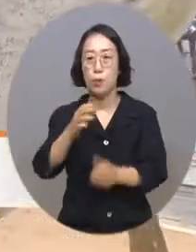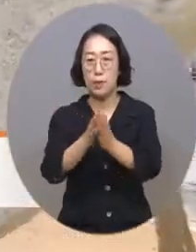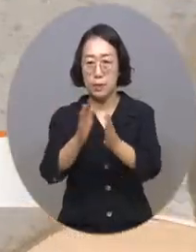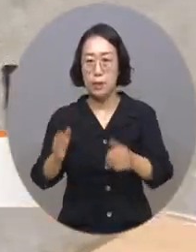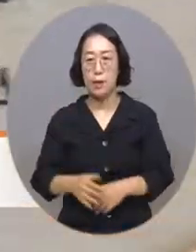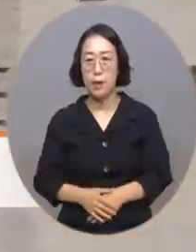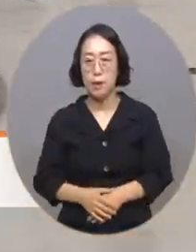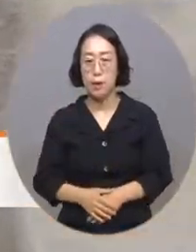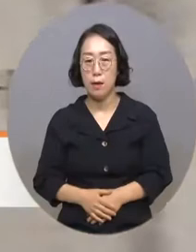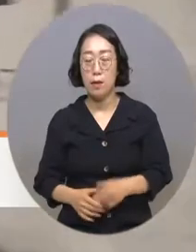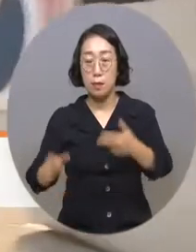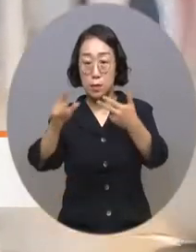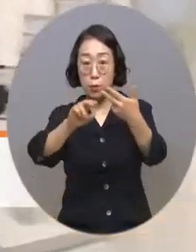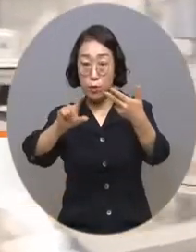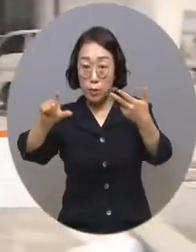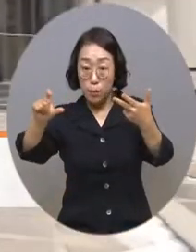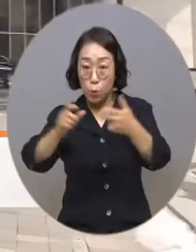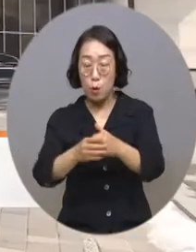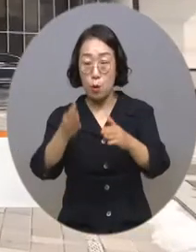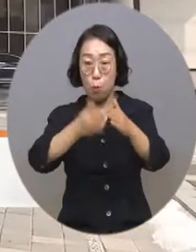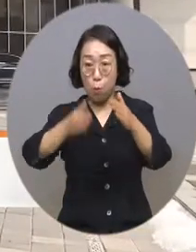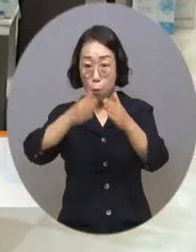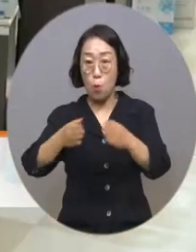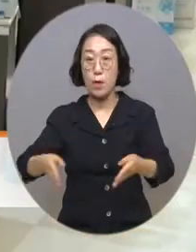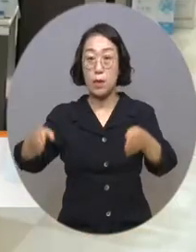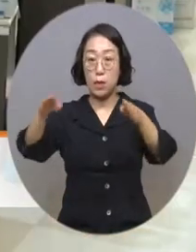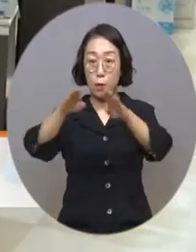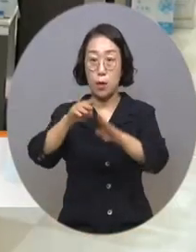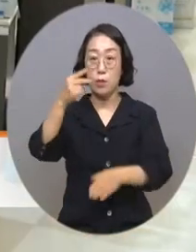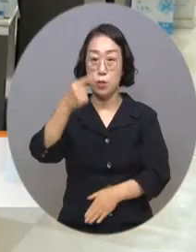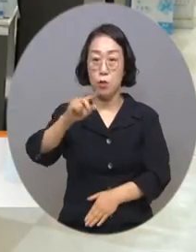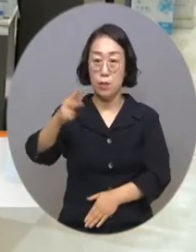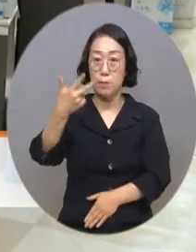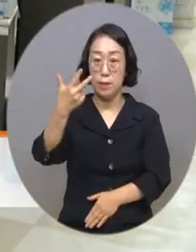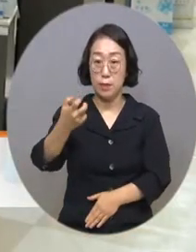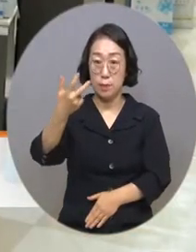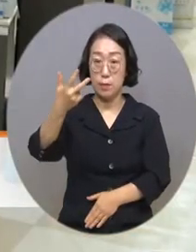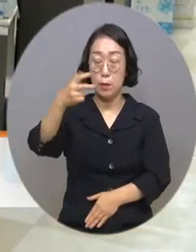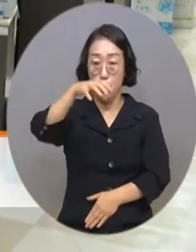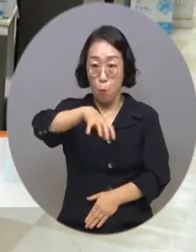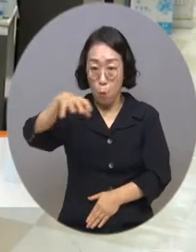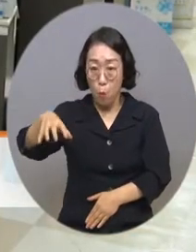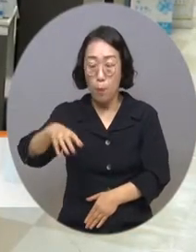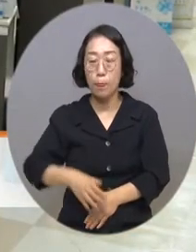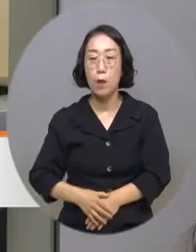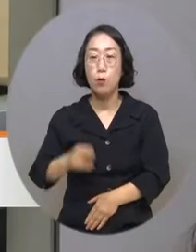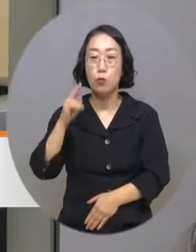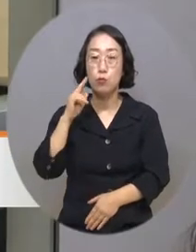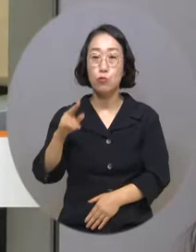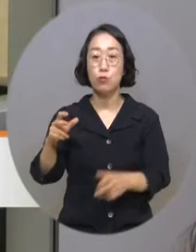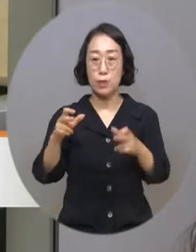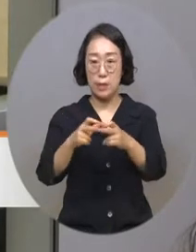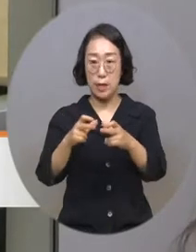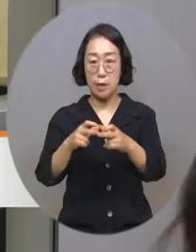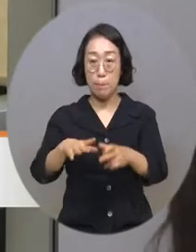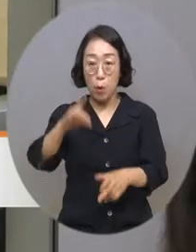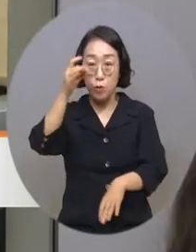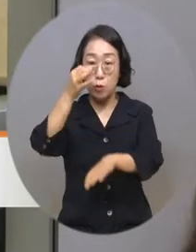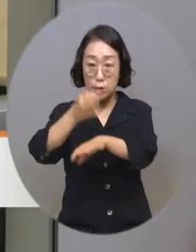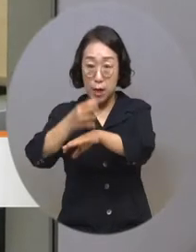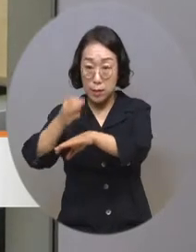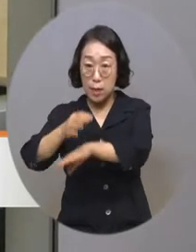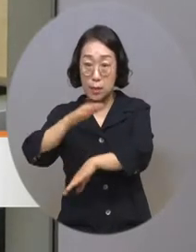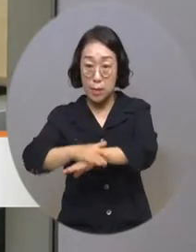15일 보건복지부는 공공기관 등 1,777곳을 대상으로 중증장애인 생산품 우선 구매